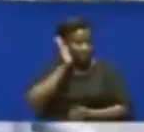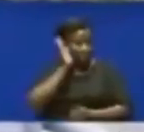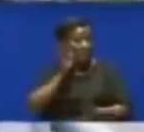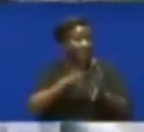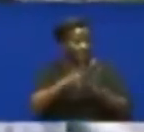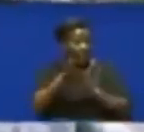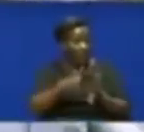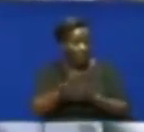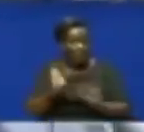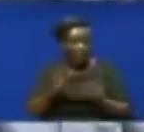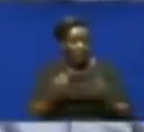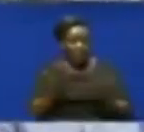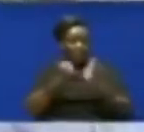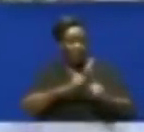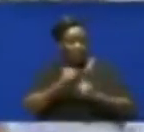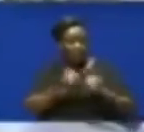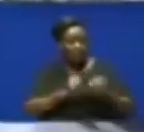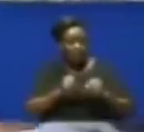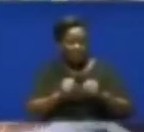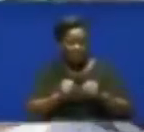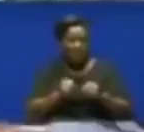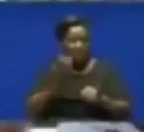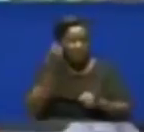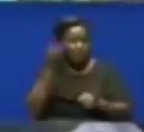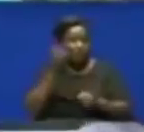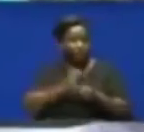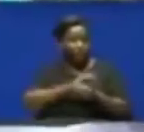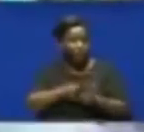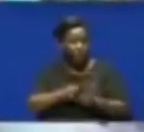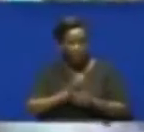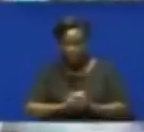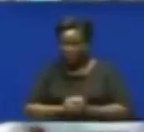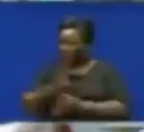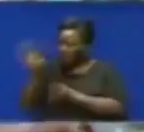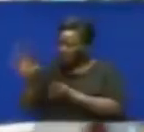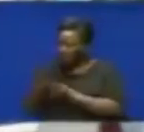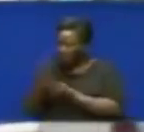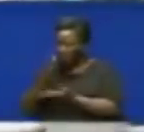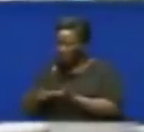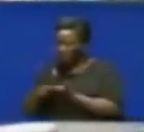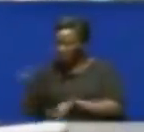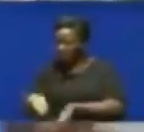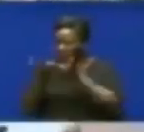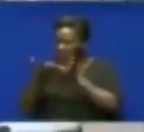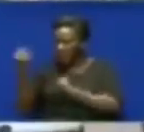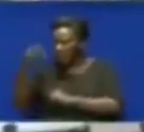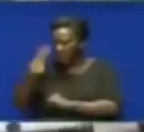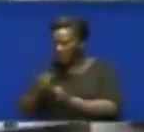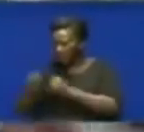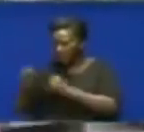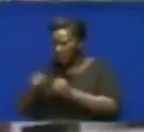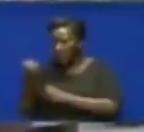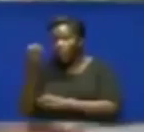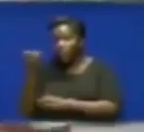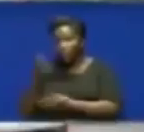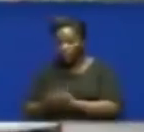namna ya kupambana na ugonjwa huu wa corona. Lakini kubwa panaolifanya ni kuisaidia serikali katika kupambana na ugonjwa huu. Huyu ni dereva bodaboda,